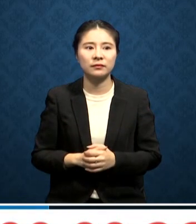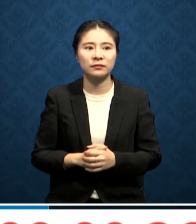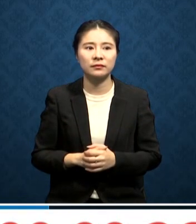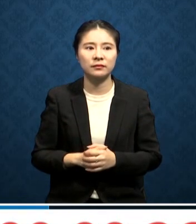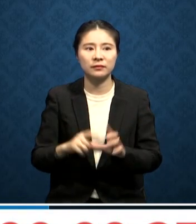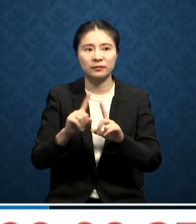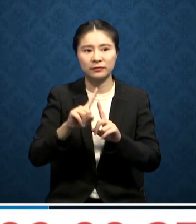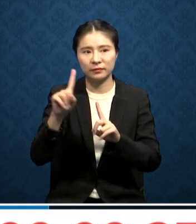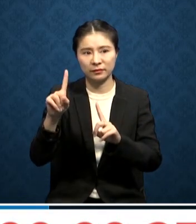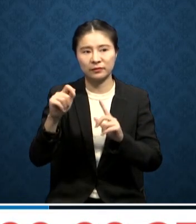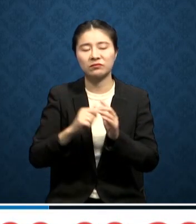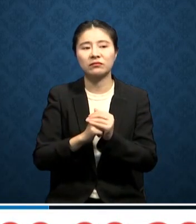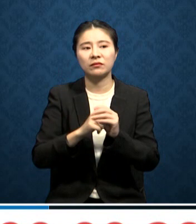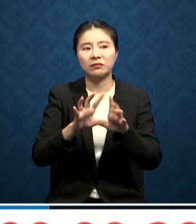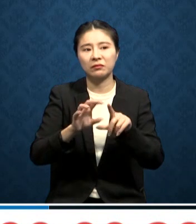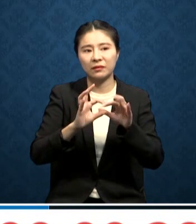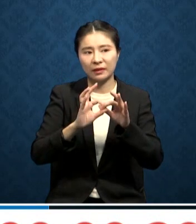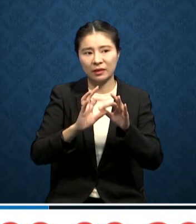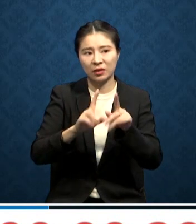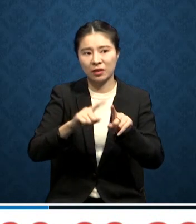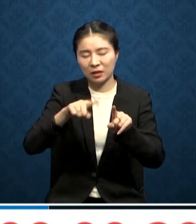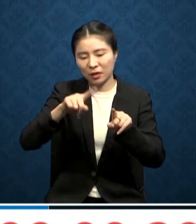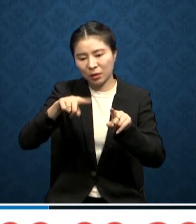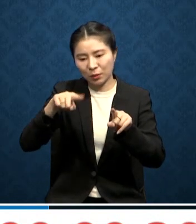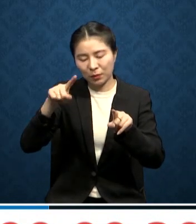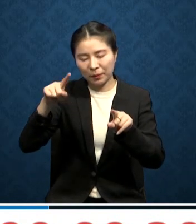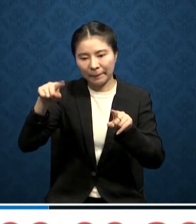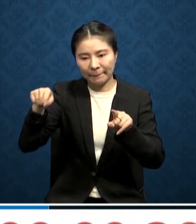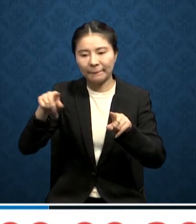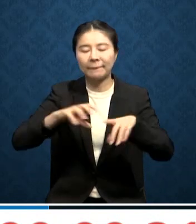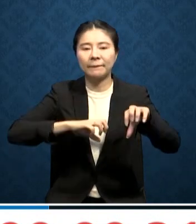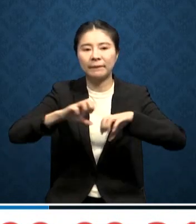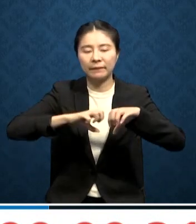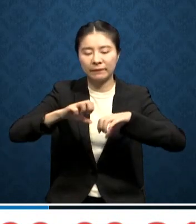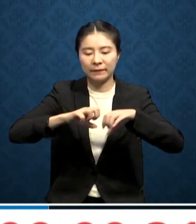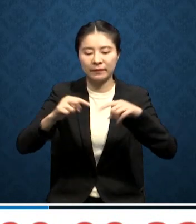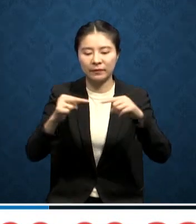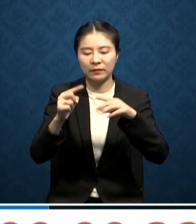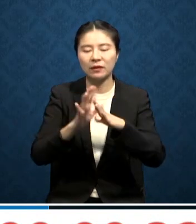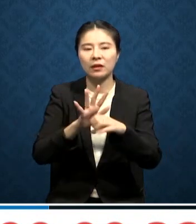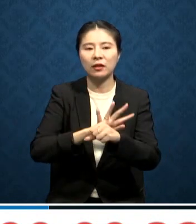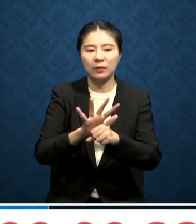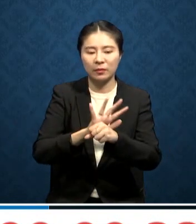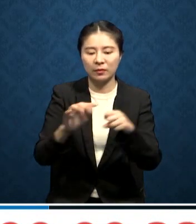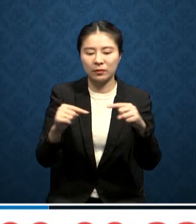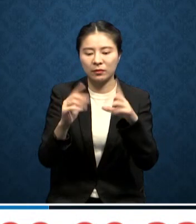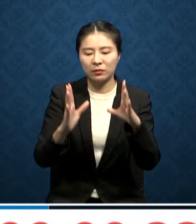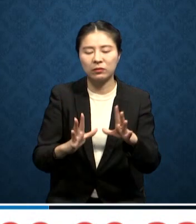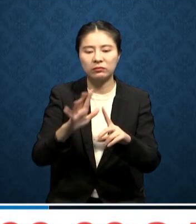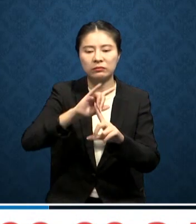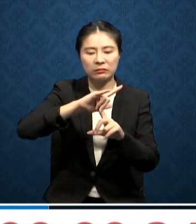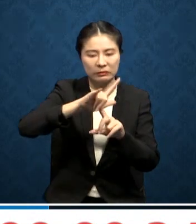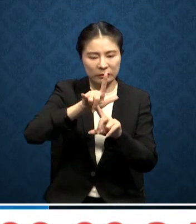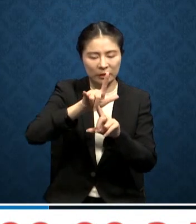ด้านกเปร prosperingเพื่ใหกเปิ clicksk railอยมศรรษาพให้พยพอตความต้องกและสอดคกัศากล